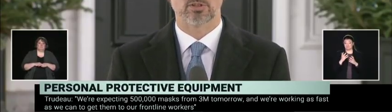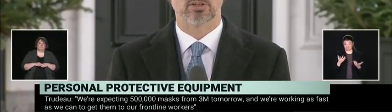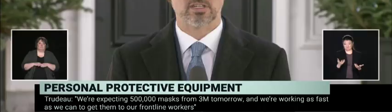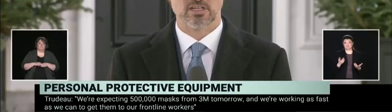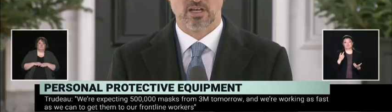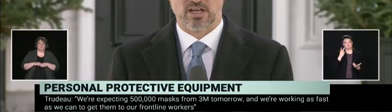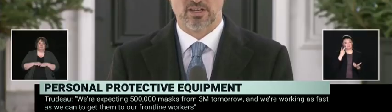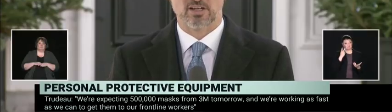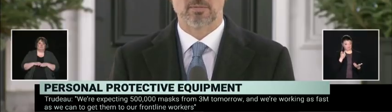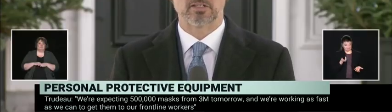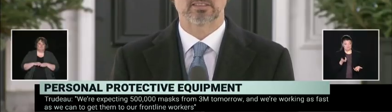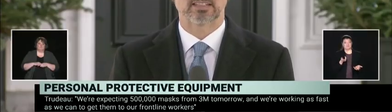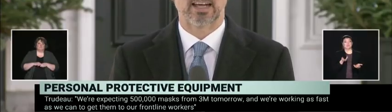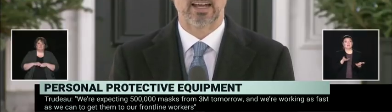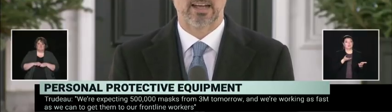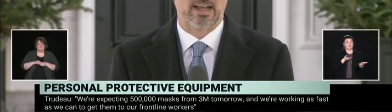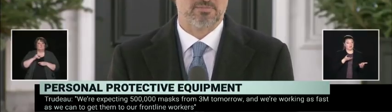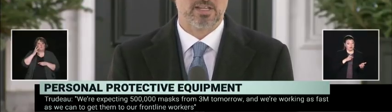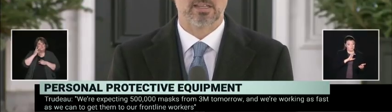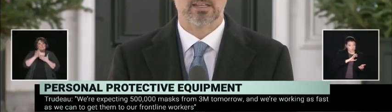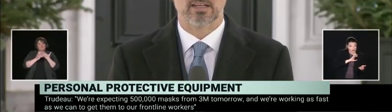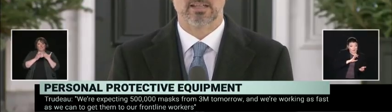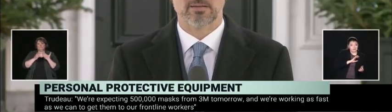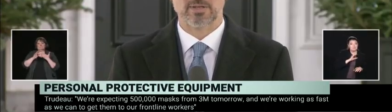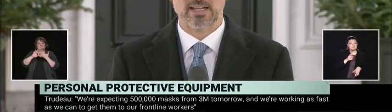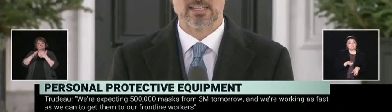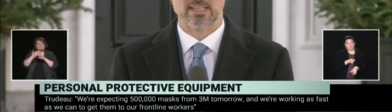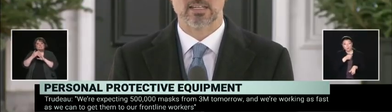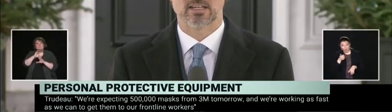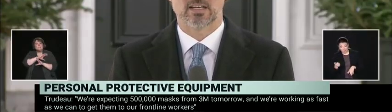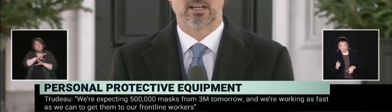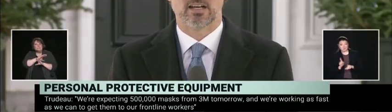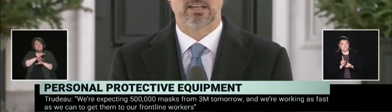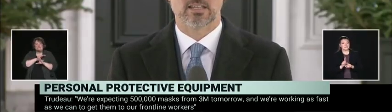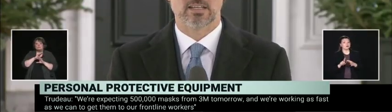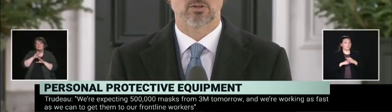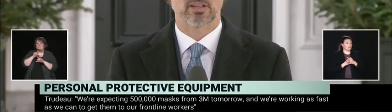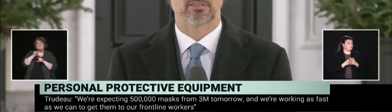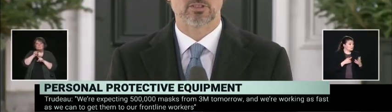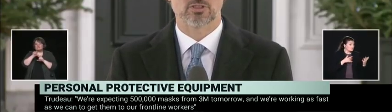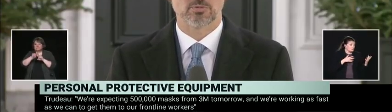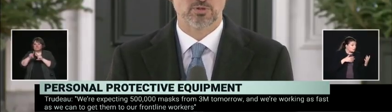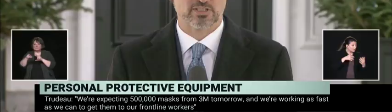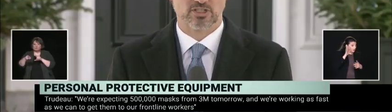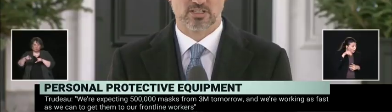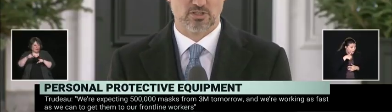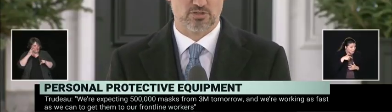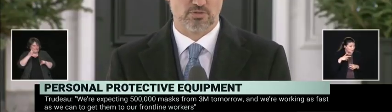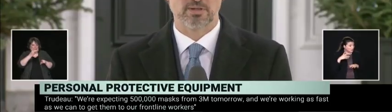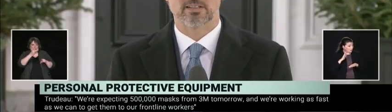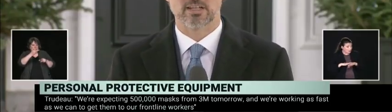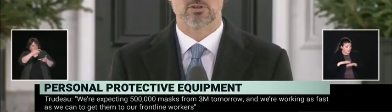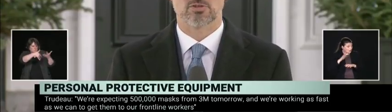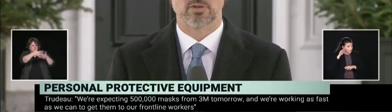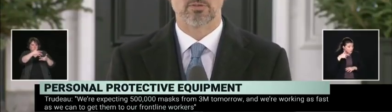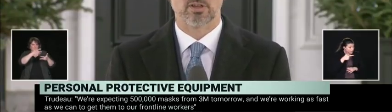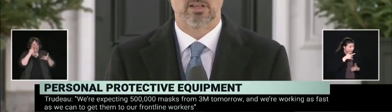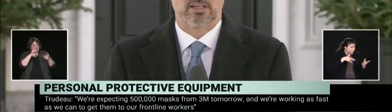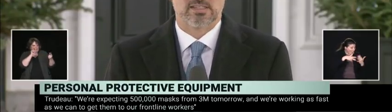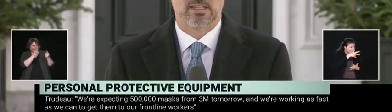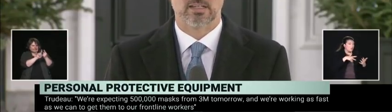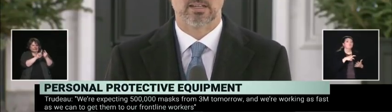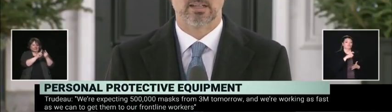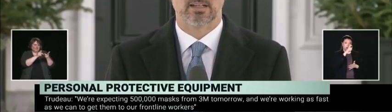de la police et d'autres qui commencent à amener des pénalités et des contraventions pour les gens qui ne sont pas en train de